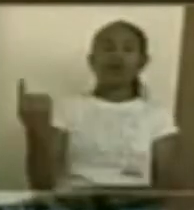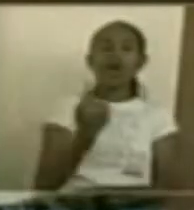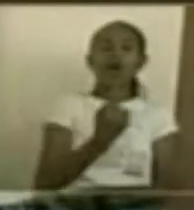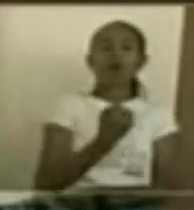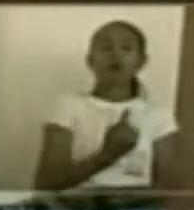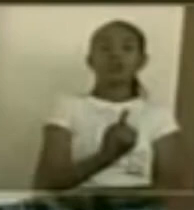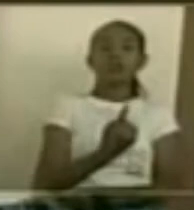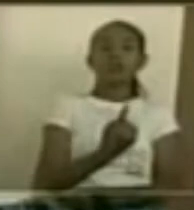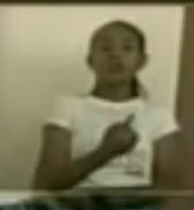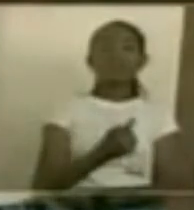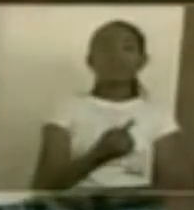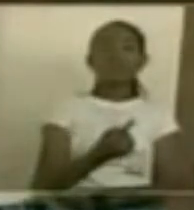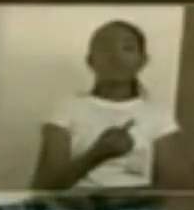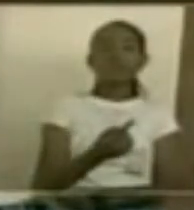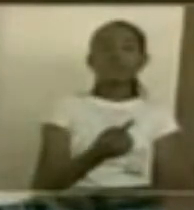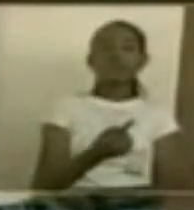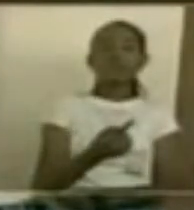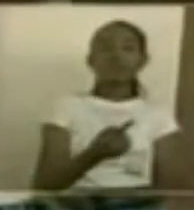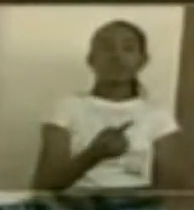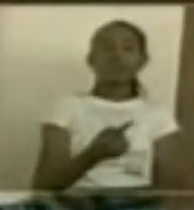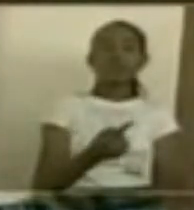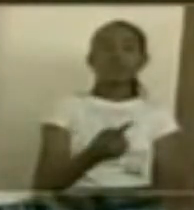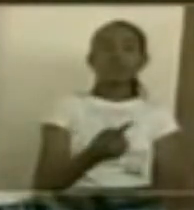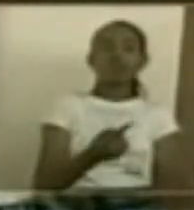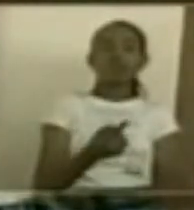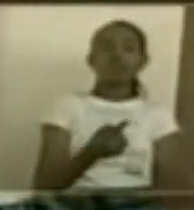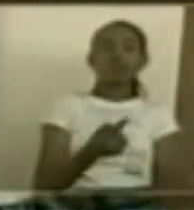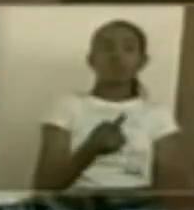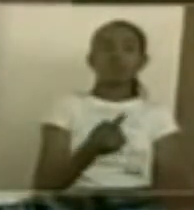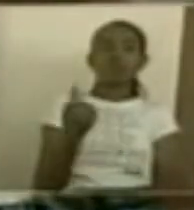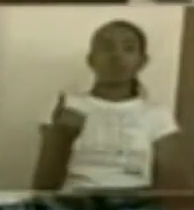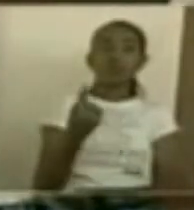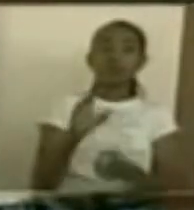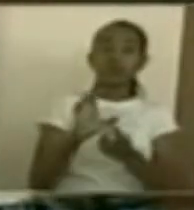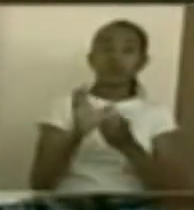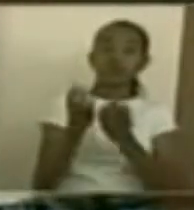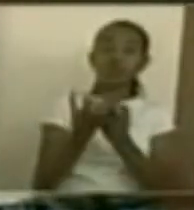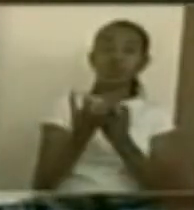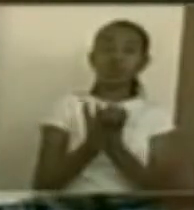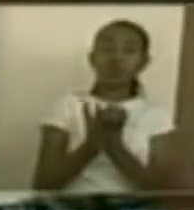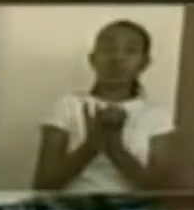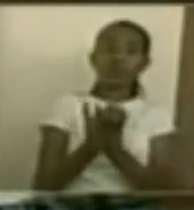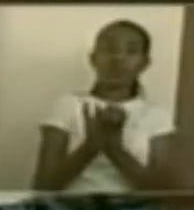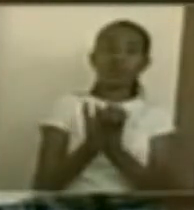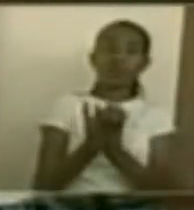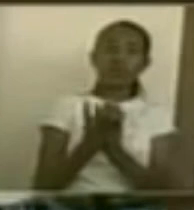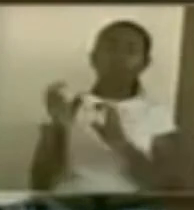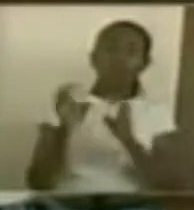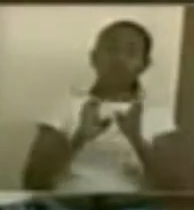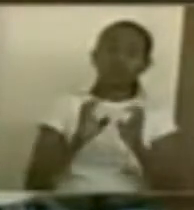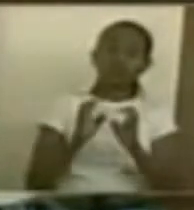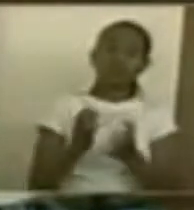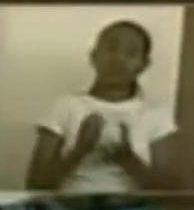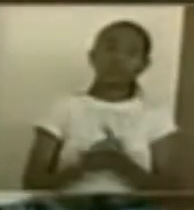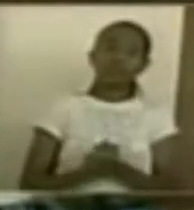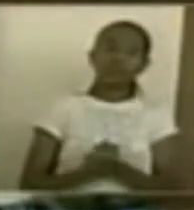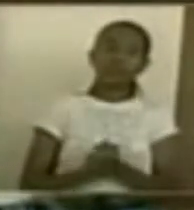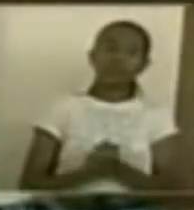የሰለፊ እምነት ሰለፊ አንዳንዶቹ ውሃቢ የሚሏቸዋል። ትክክለኛ አገላለጽ ላይሆን ይችላል ውሃቢ የሚለው ቃል።